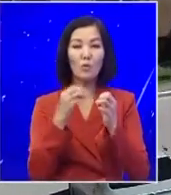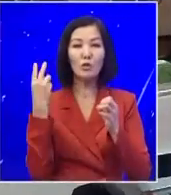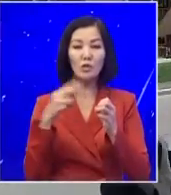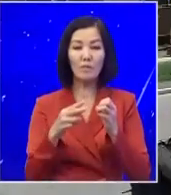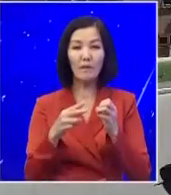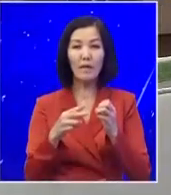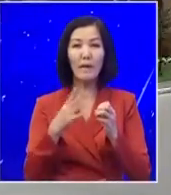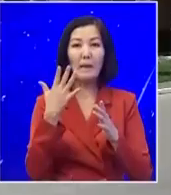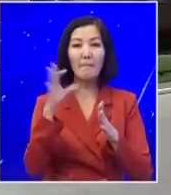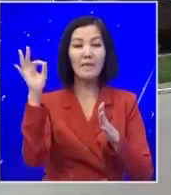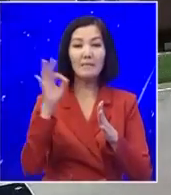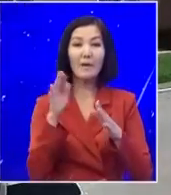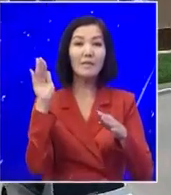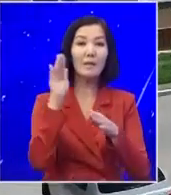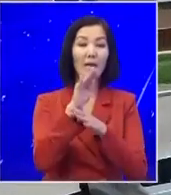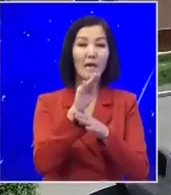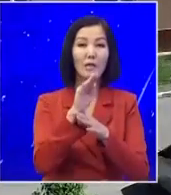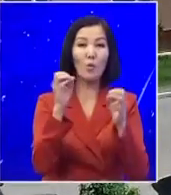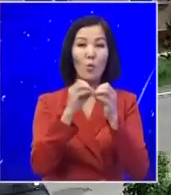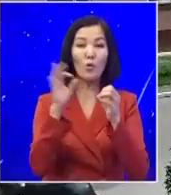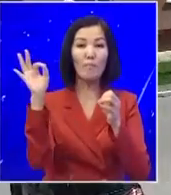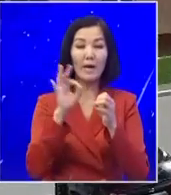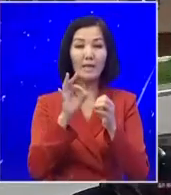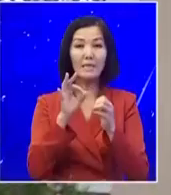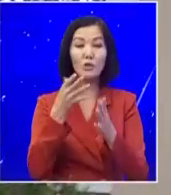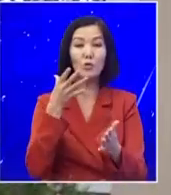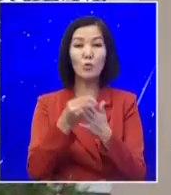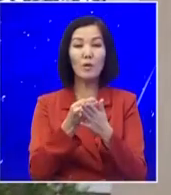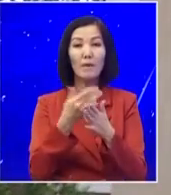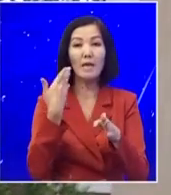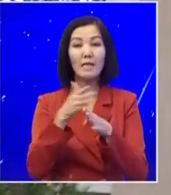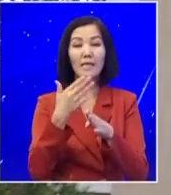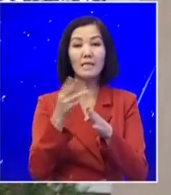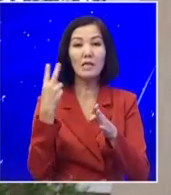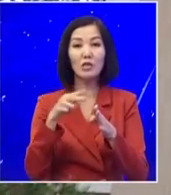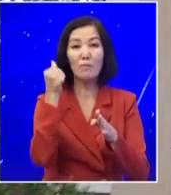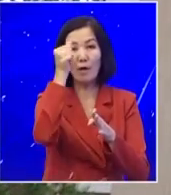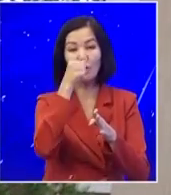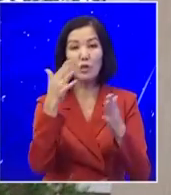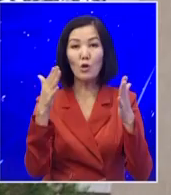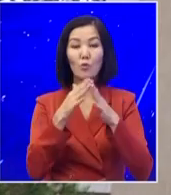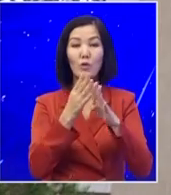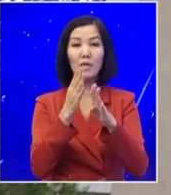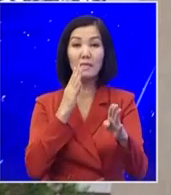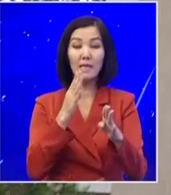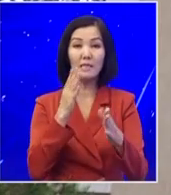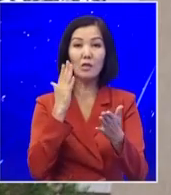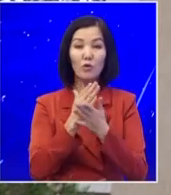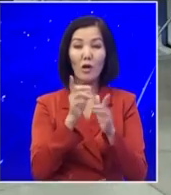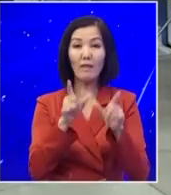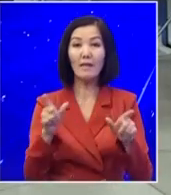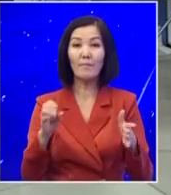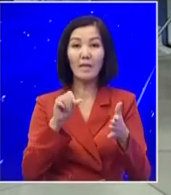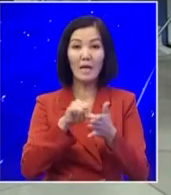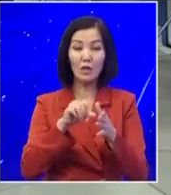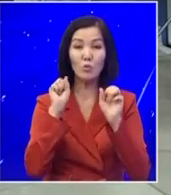Мұнда 5% үстемақы, бастапқы жарна 10%, несие мерзімі 20 жыл. Бұл жобаға баспана кезегінде тұрған азаматтар қатысады.